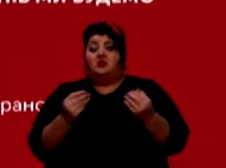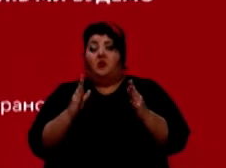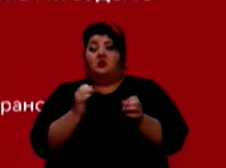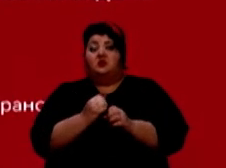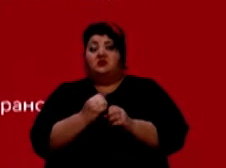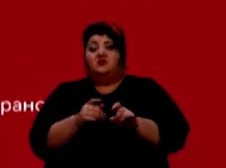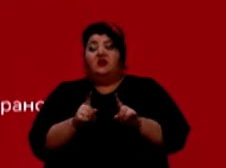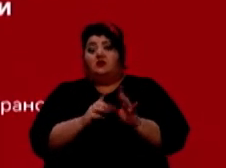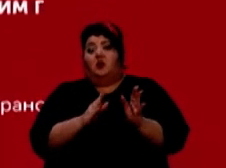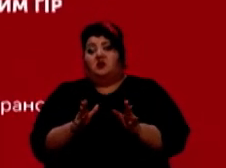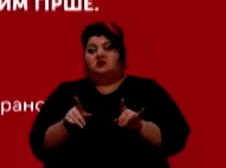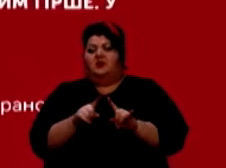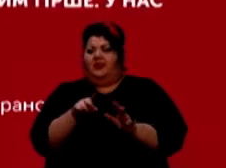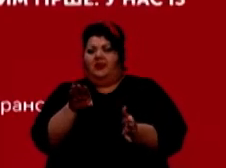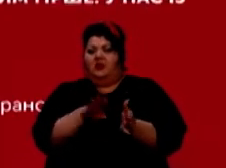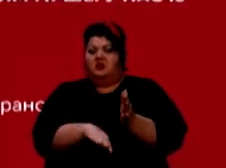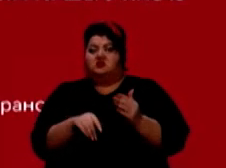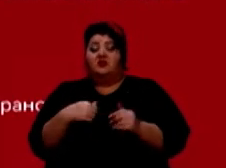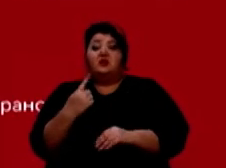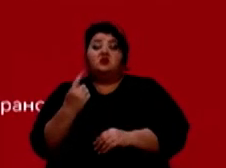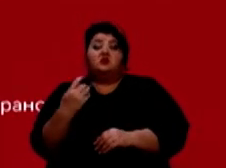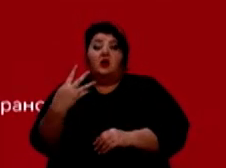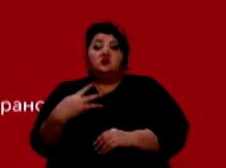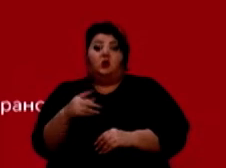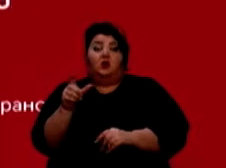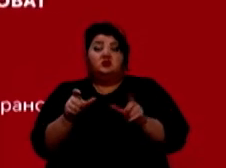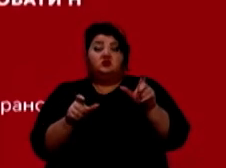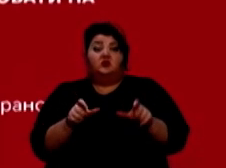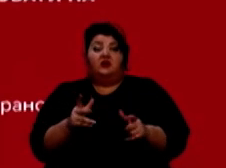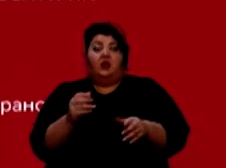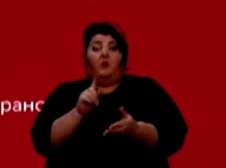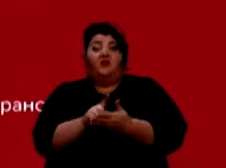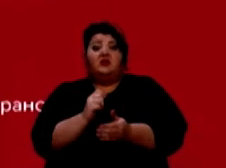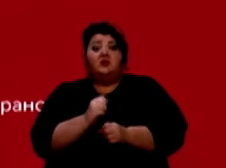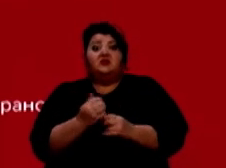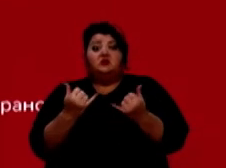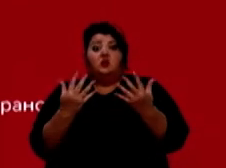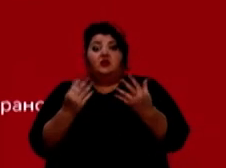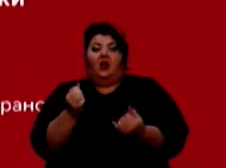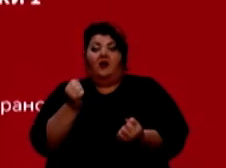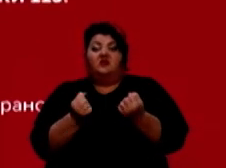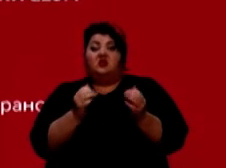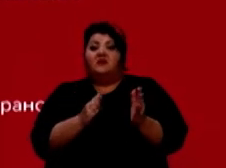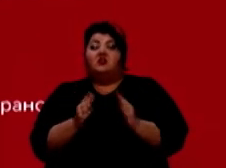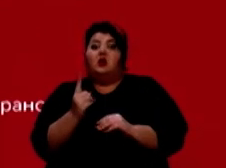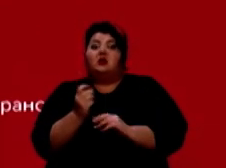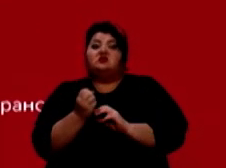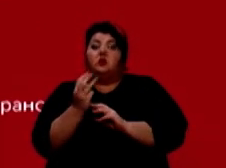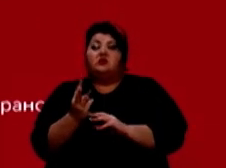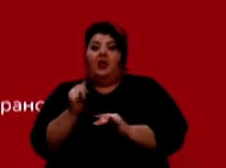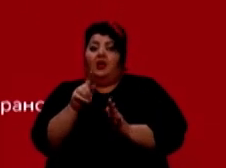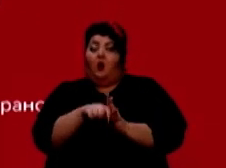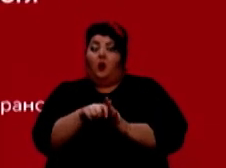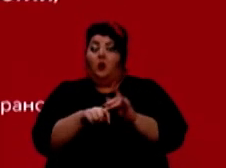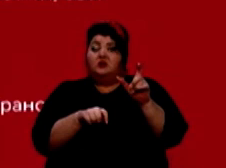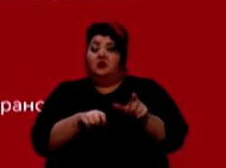у такому режимі, тим гірше. У нас із 140 чоловік, які повинні працювати на сьогоднішній день, водіїв тільки 113. І кондукторів